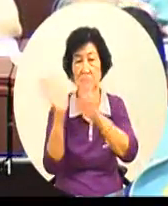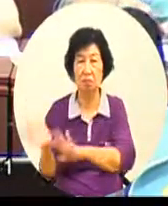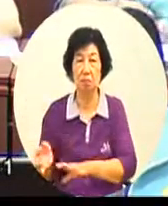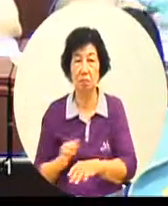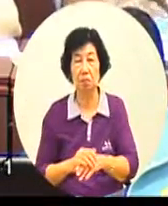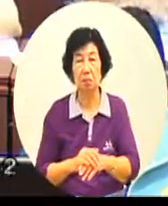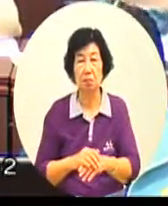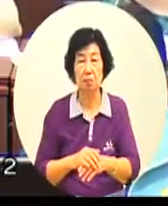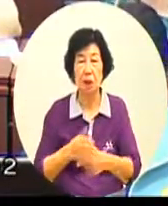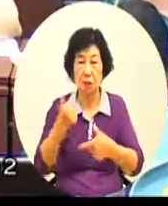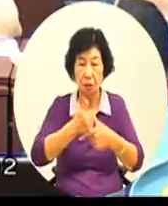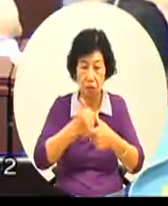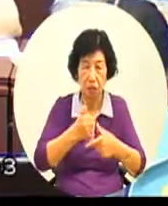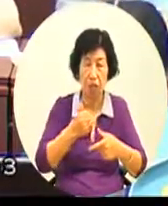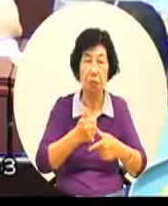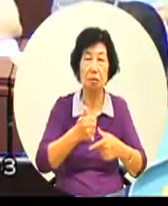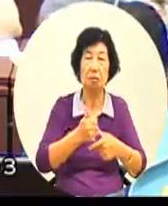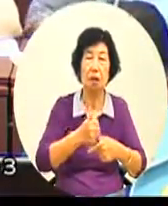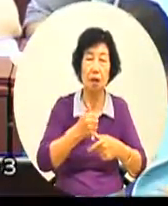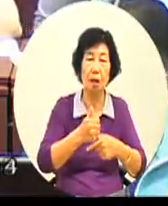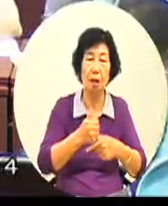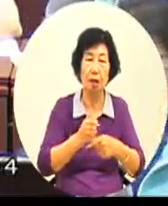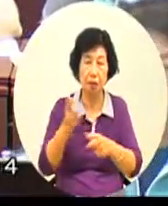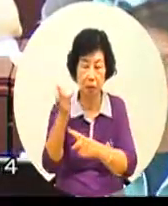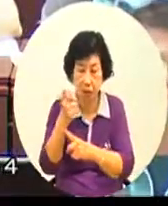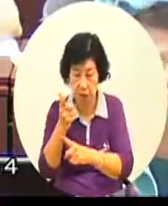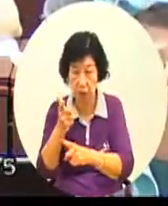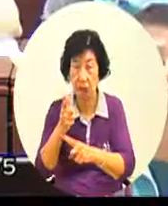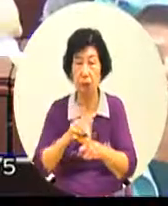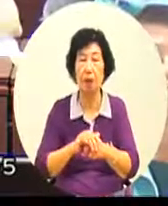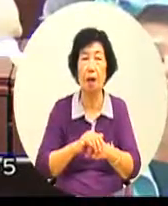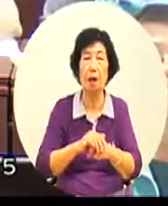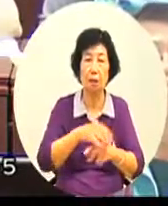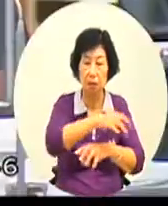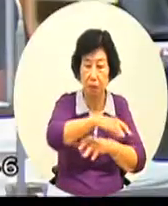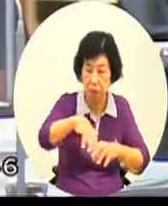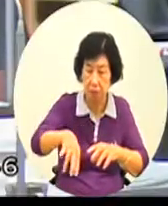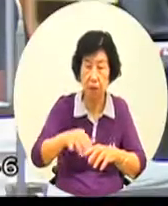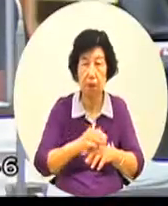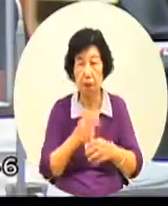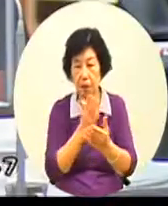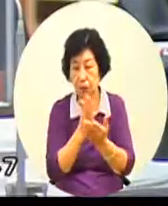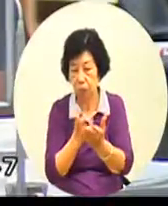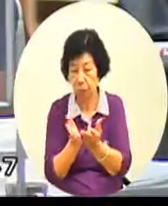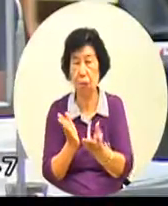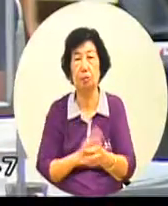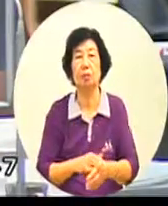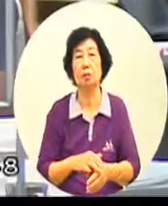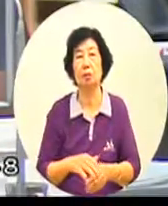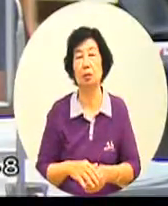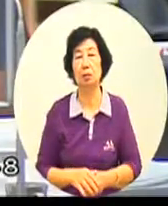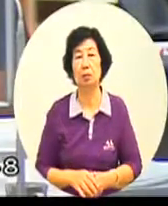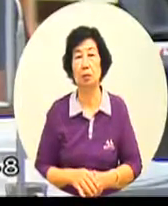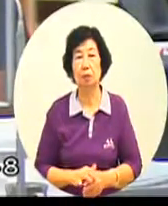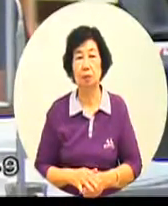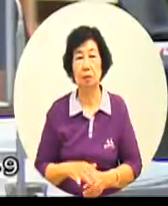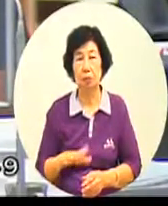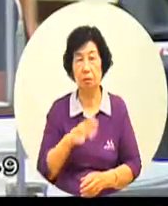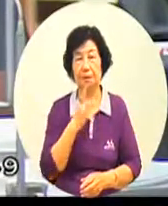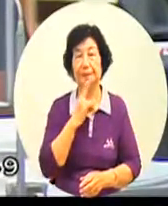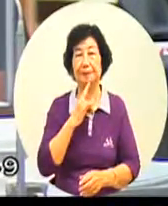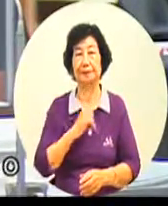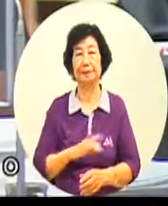规或是公共安全消防它的。 局长，我觉得很奇怪呢，小孩子，我们小孩子啊，